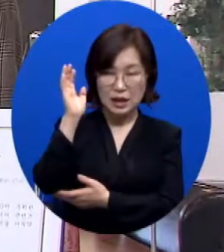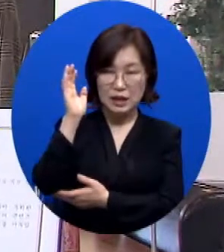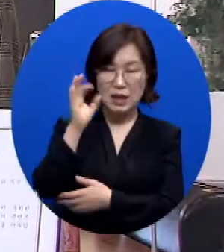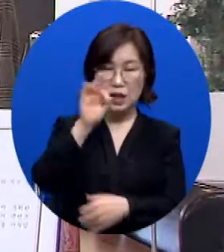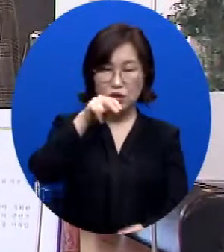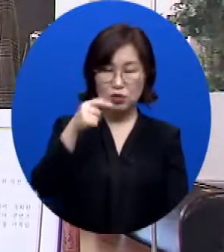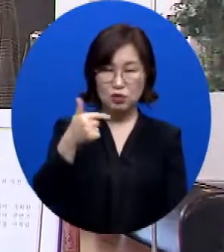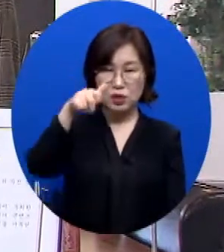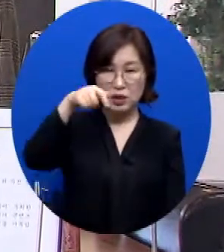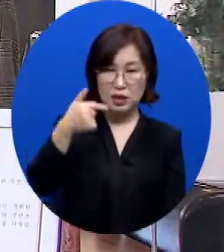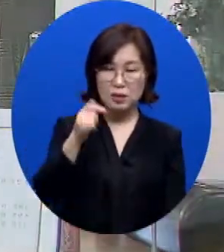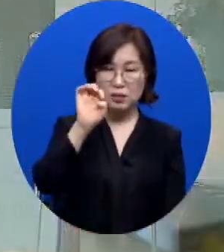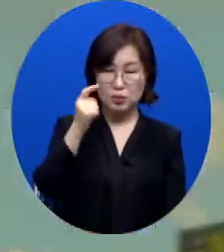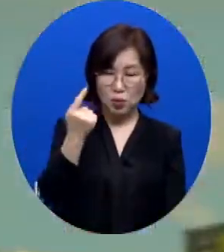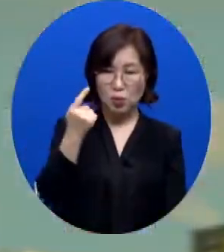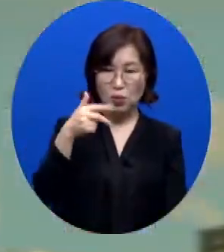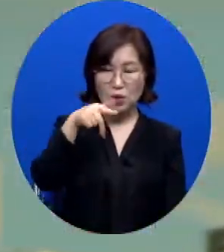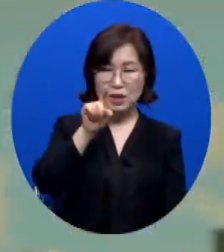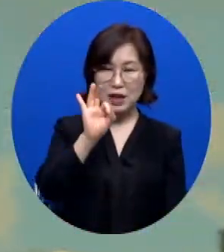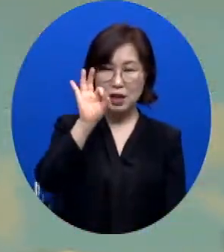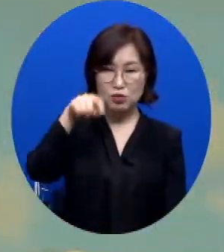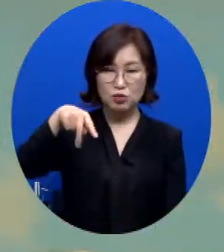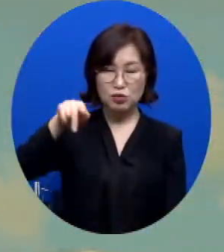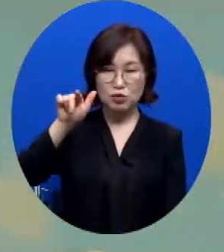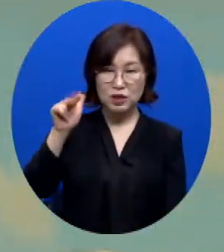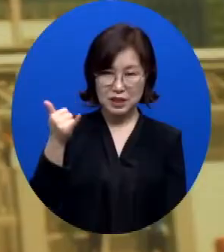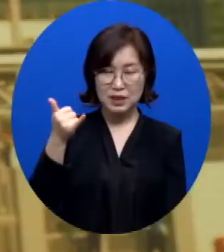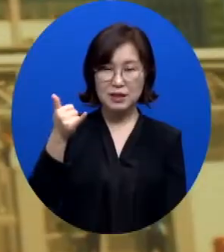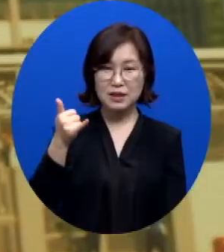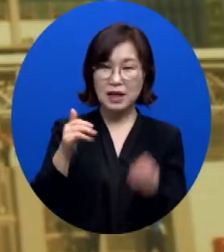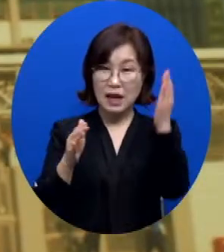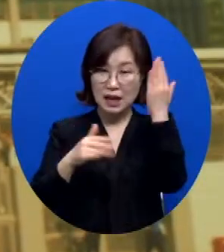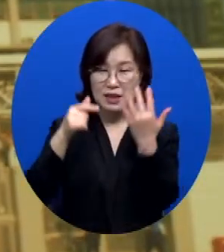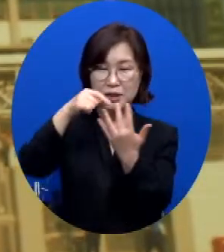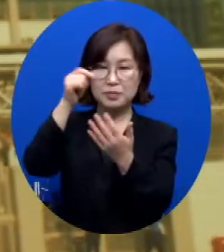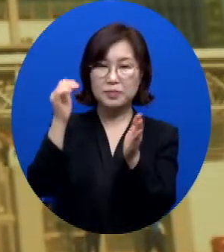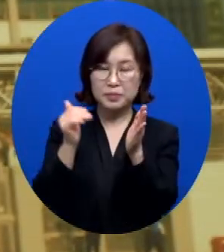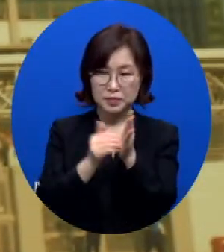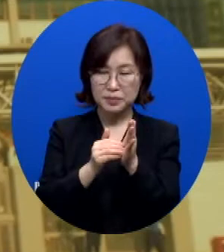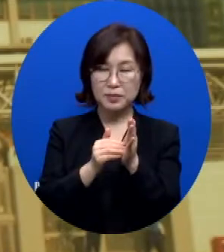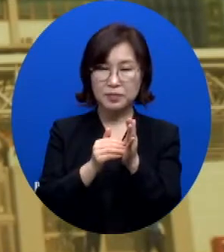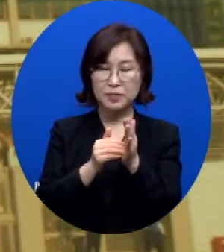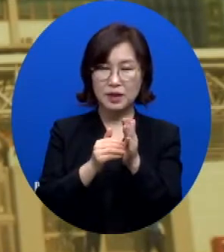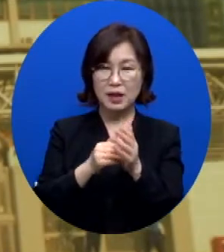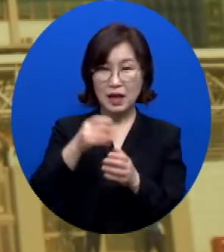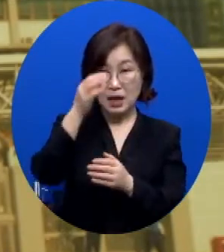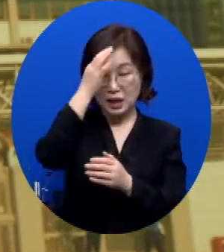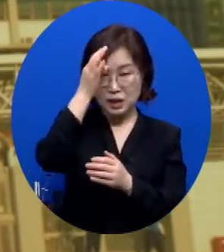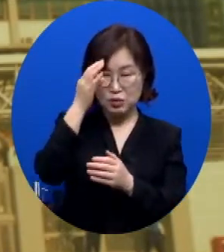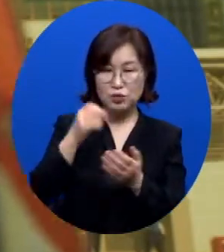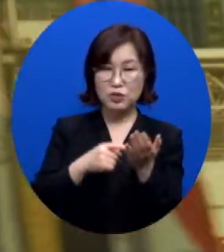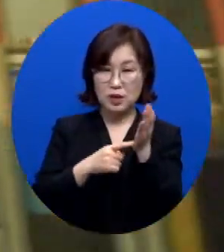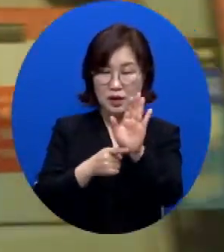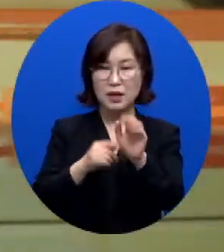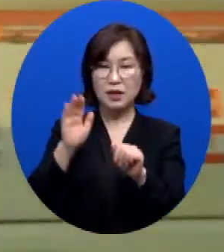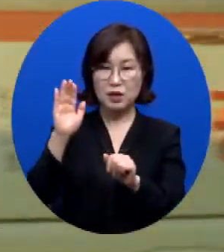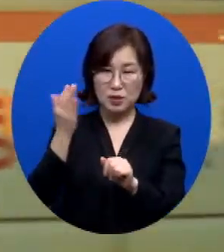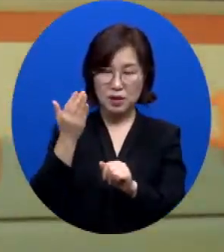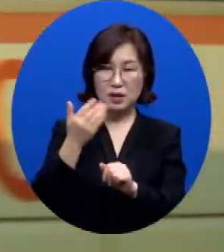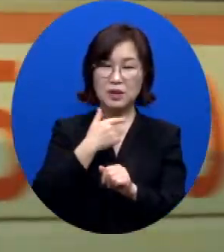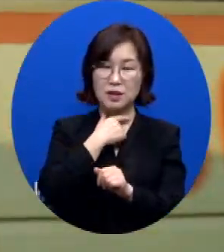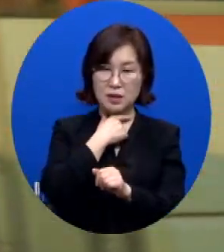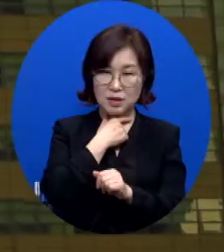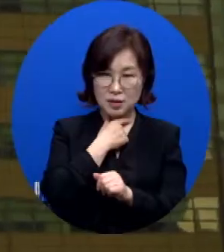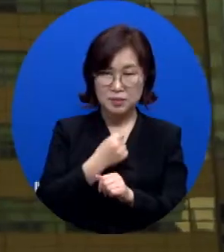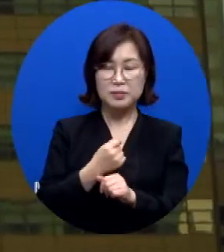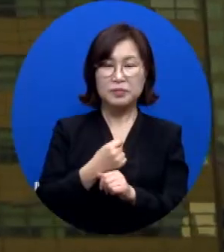윤근표, 장우진 학생이 선정됐습니다. 수상자들은 공모전으로 재능을 펼칠 기회가 더 많아지길 바란다고 소감을